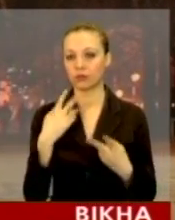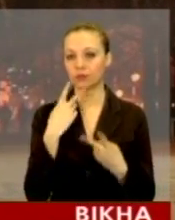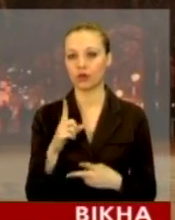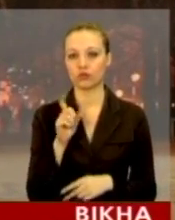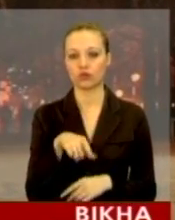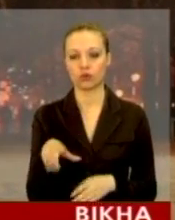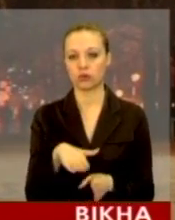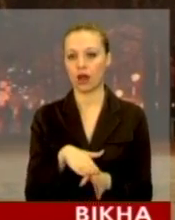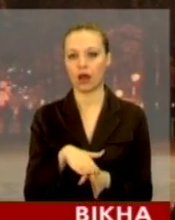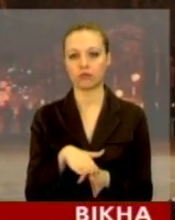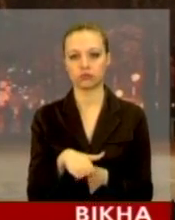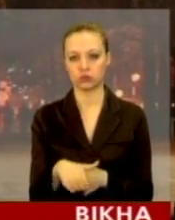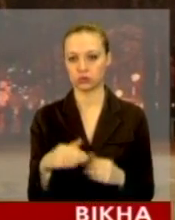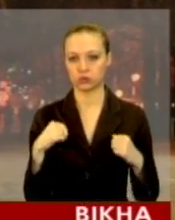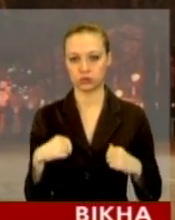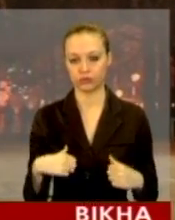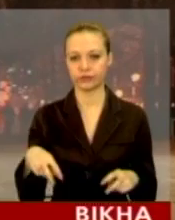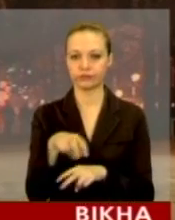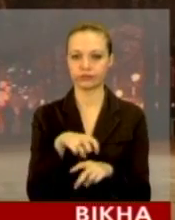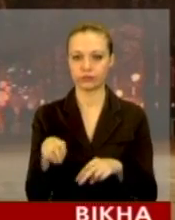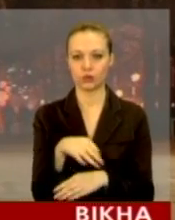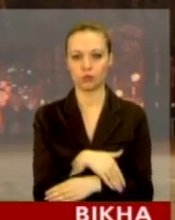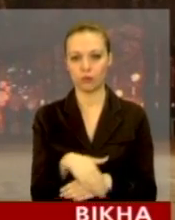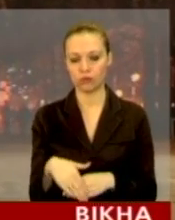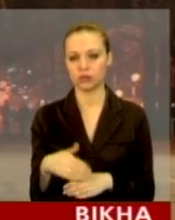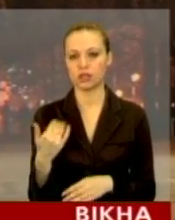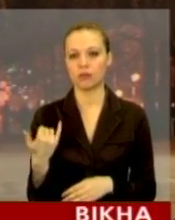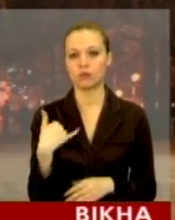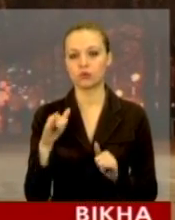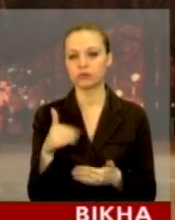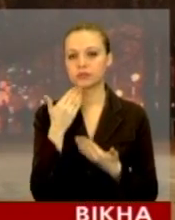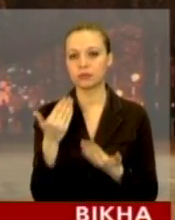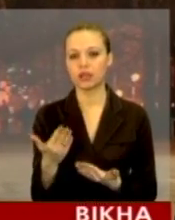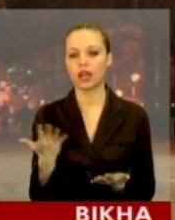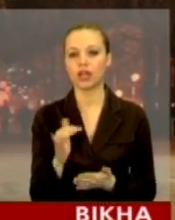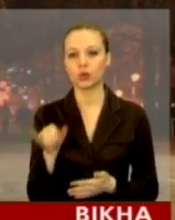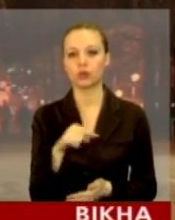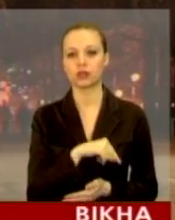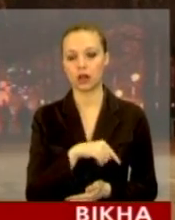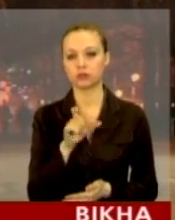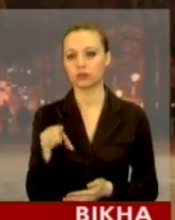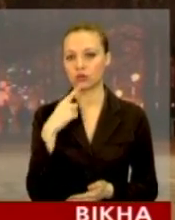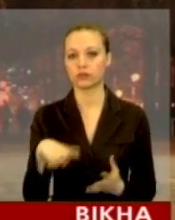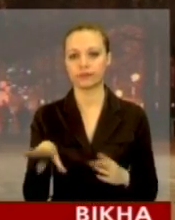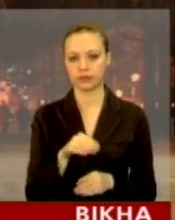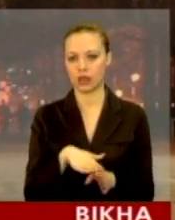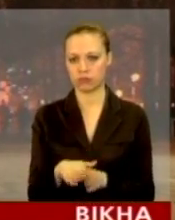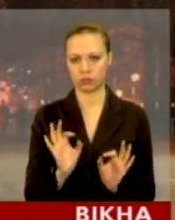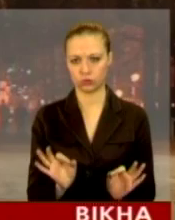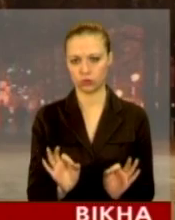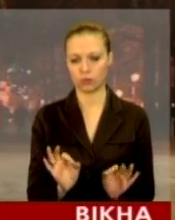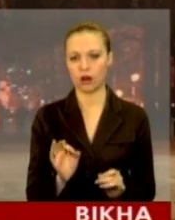що люди абсолютно спокійно гуляють по вулицях. Ми у них запитували, які в них настрої. Вони кажуть, що все абсолютно